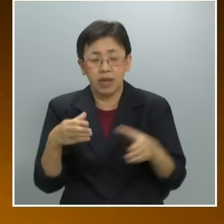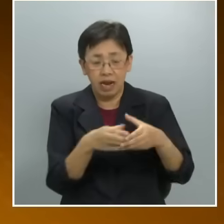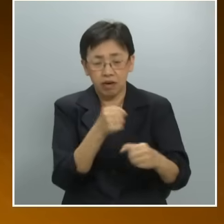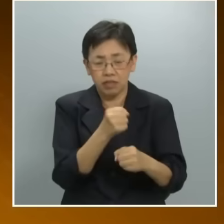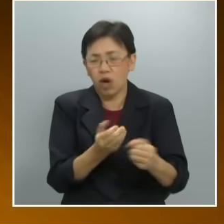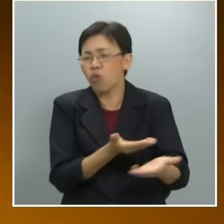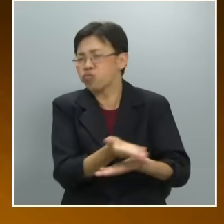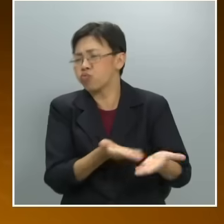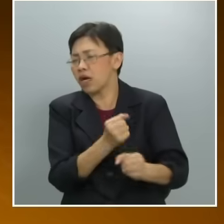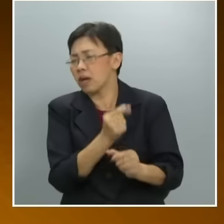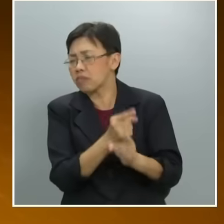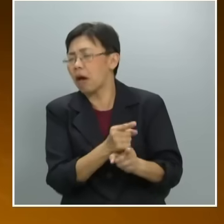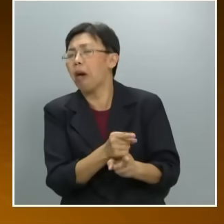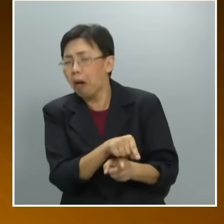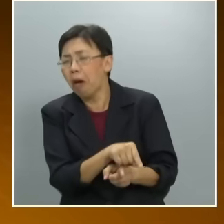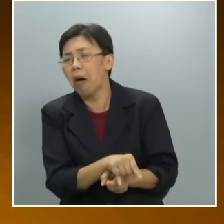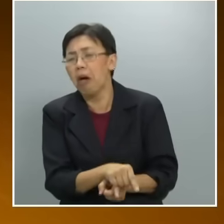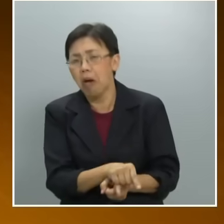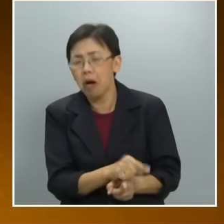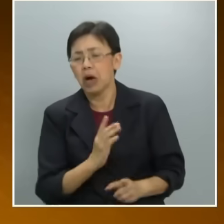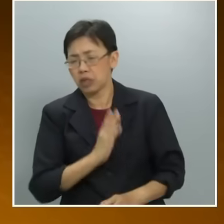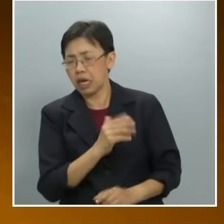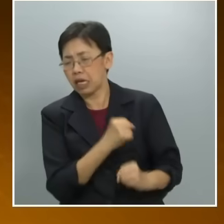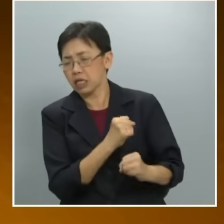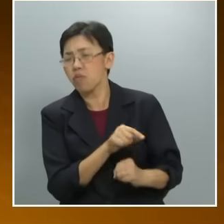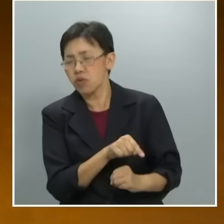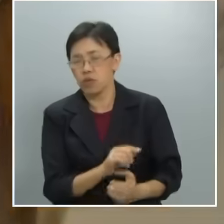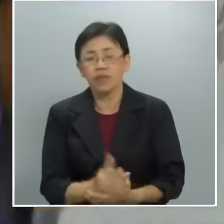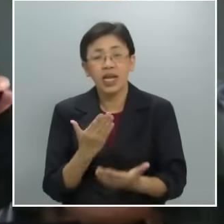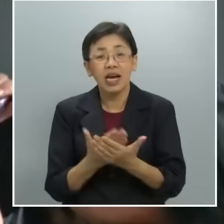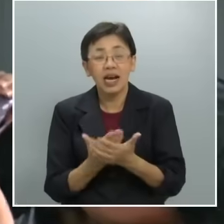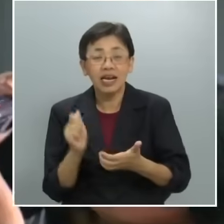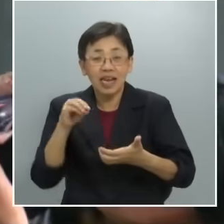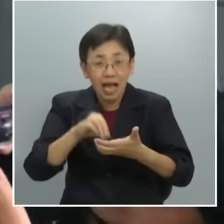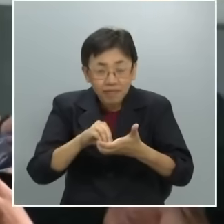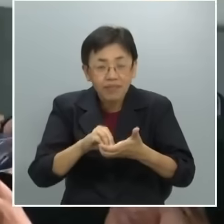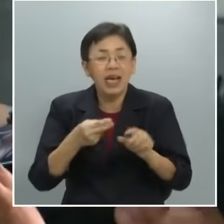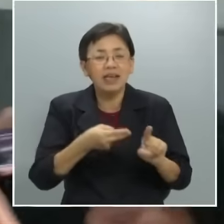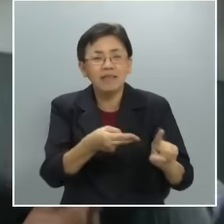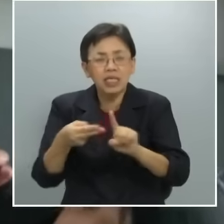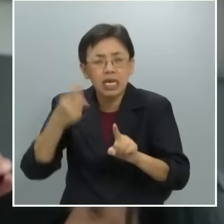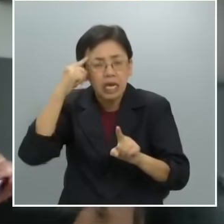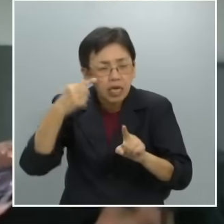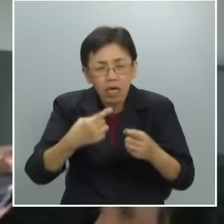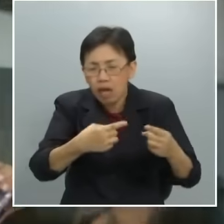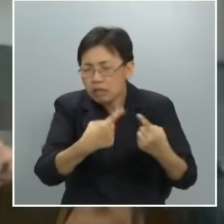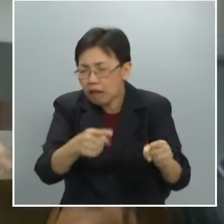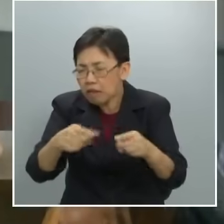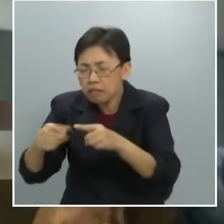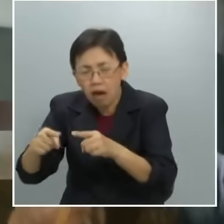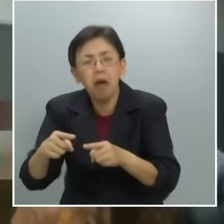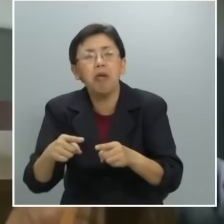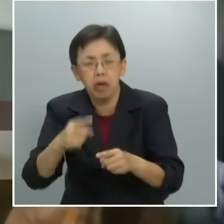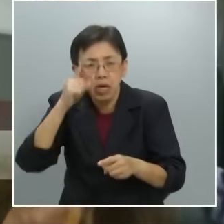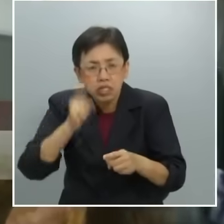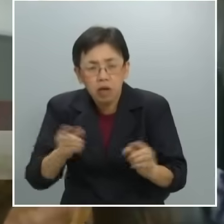ให้ไปตามขั้นตอนเดี๋ยวจะสับสนดิจิตอลวอลเล็ตอาจจะมีความเห็นต่างกันบ้างแต่ทุกคนยอมรับว่าต้องมีการ